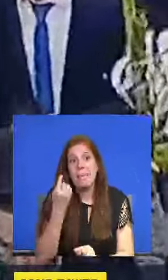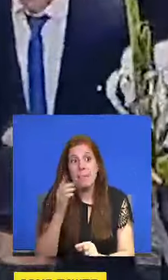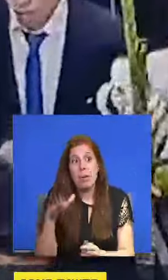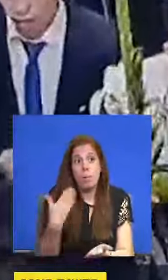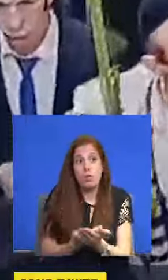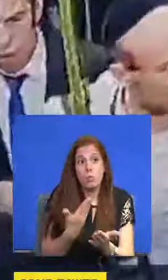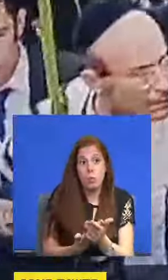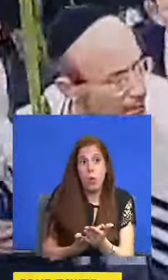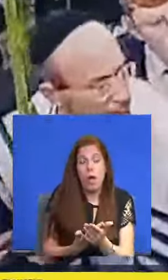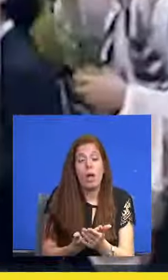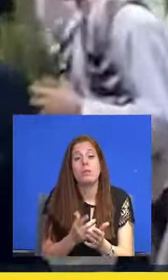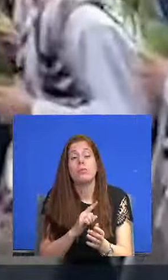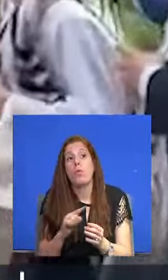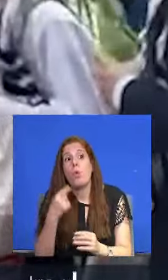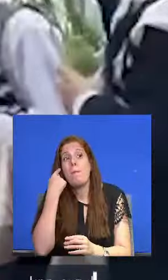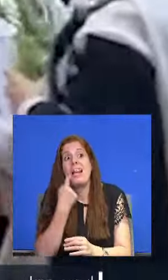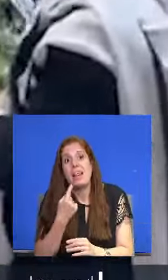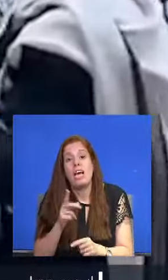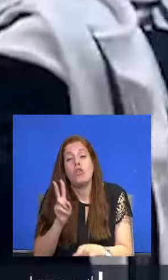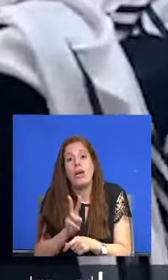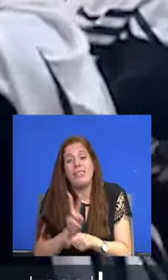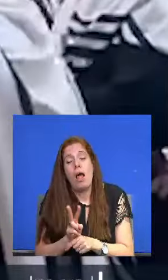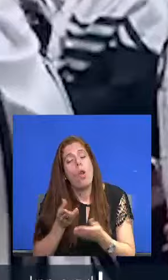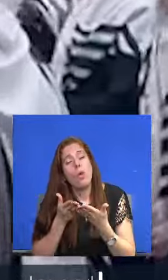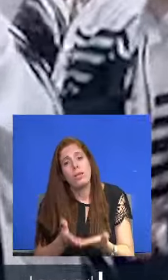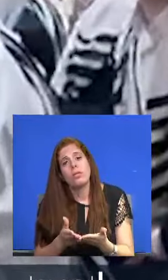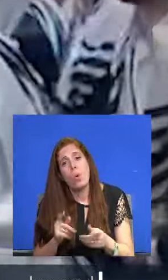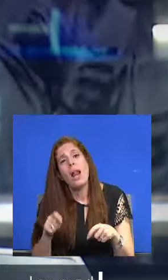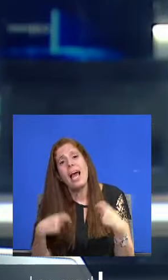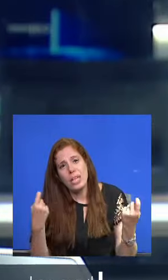הרף הפלילי, כך שהרתעה כנראה לא תעזור כאן, אלא רק חינוך.